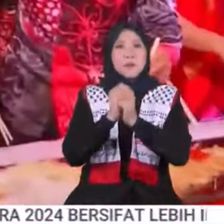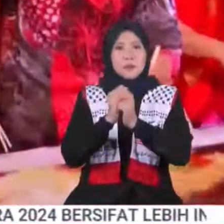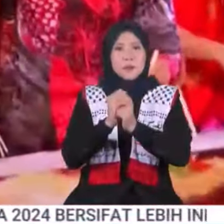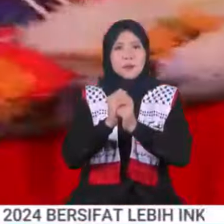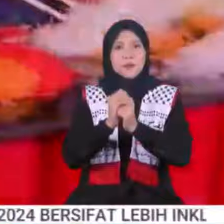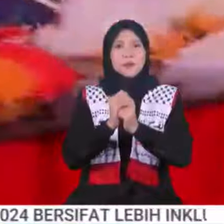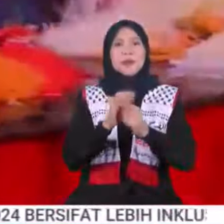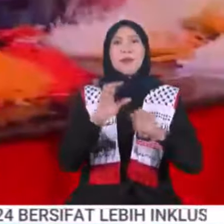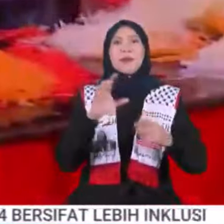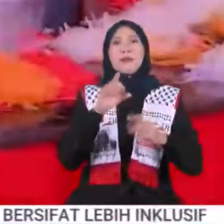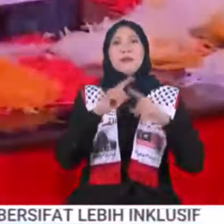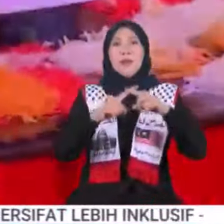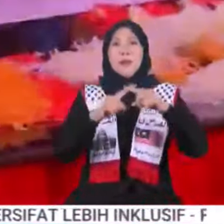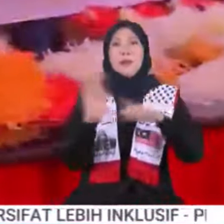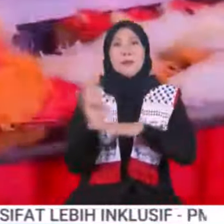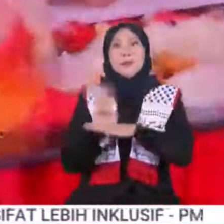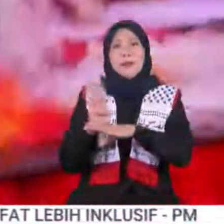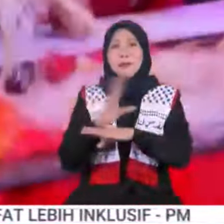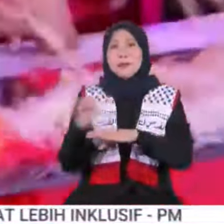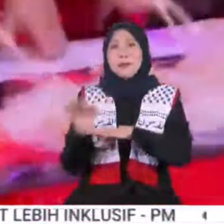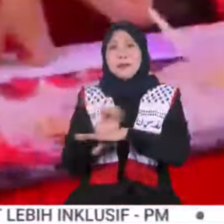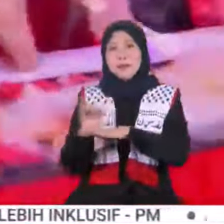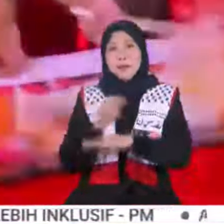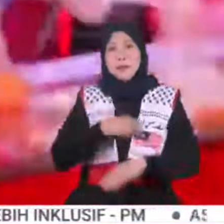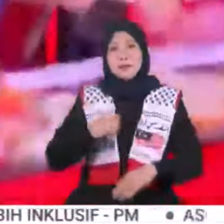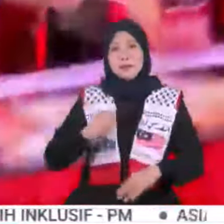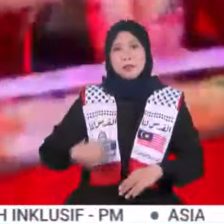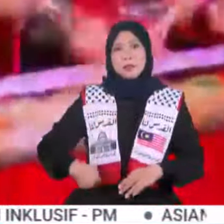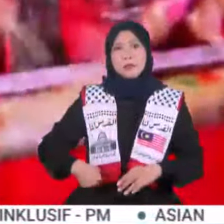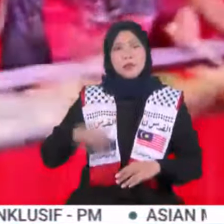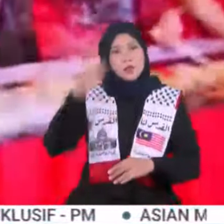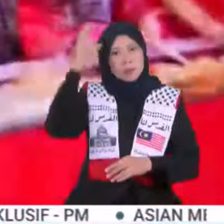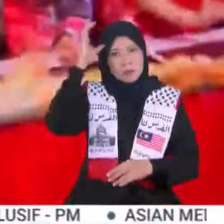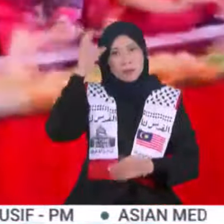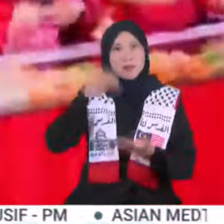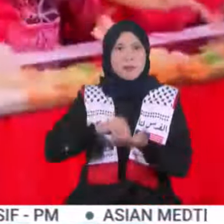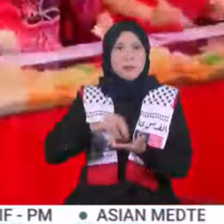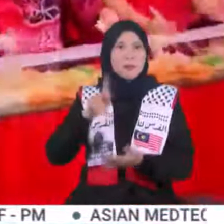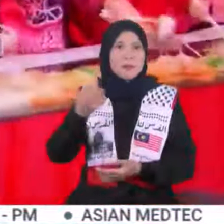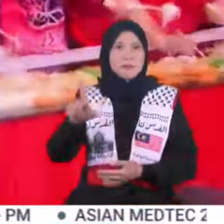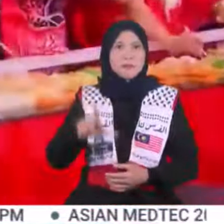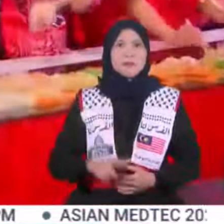Cina gabungan dewan perniagaan dan Perindustrian Cina di ibu negara lompong